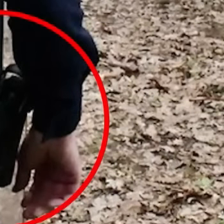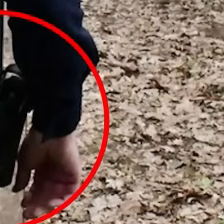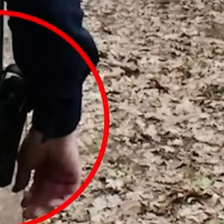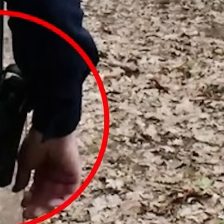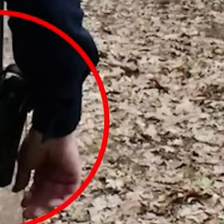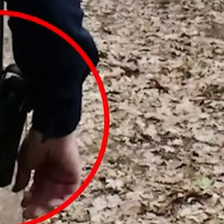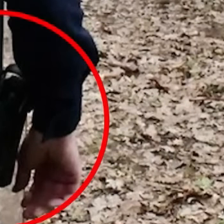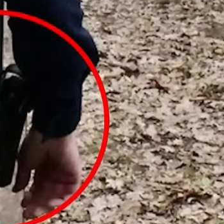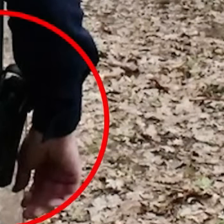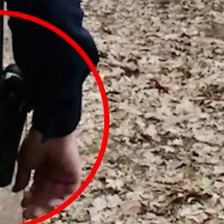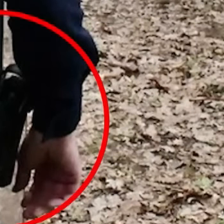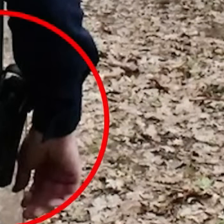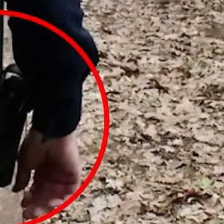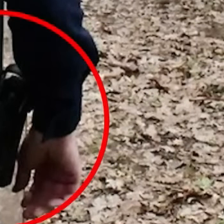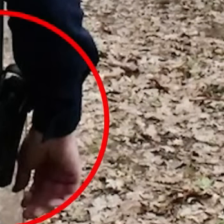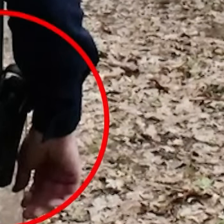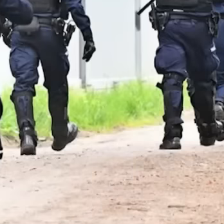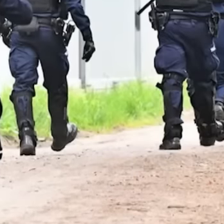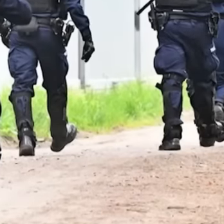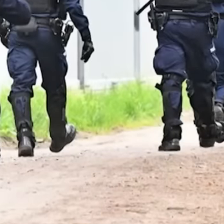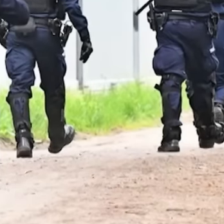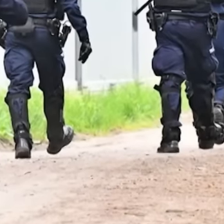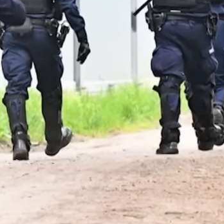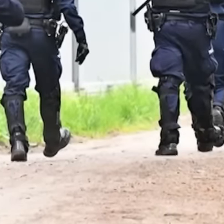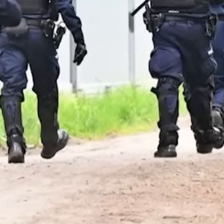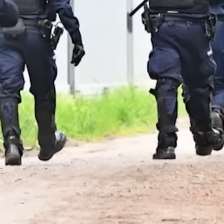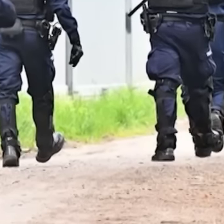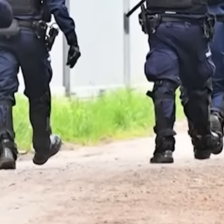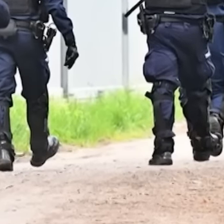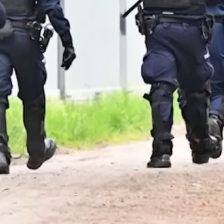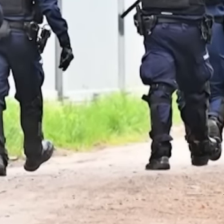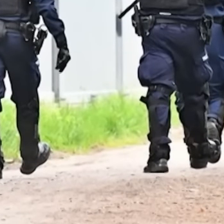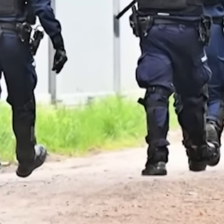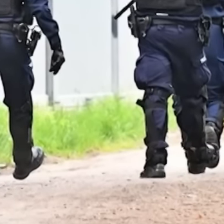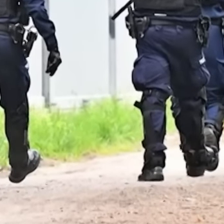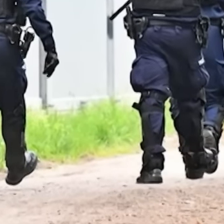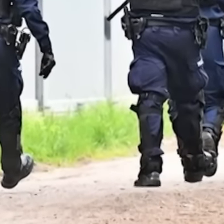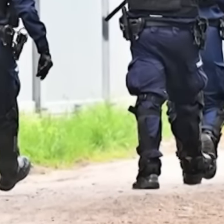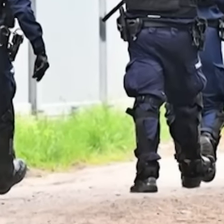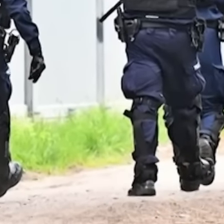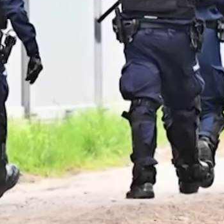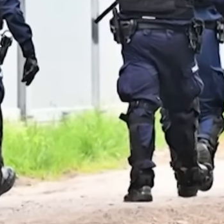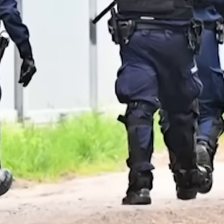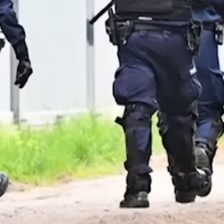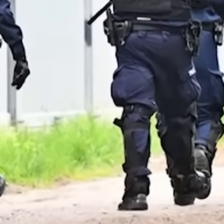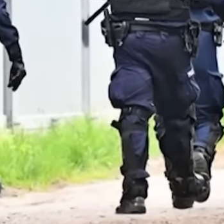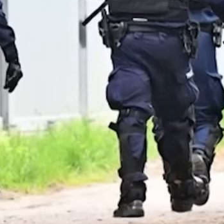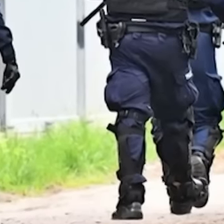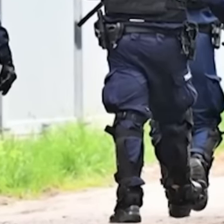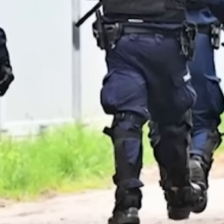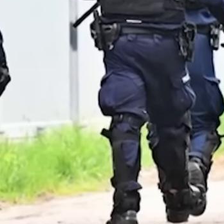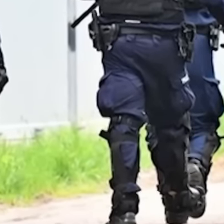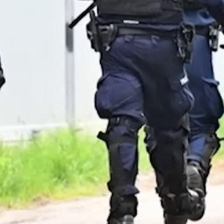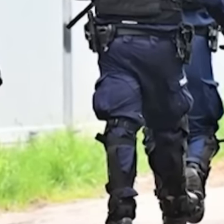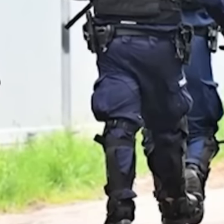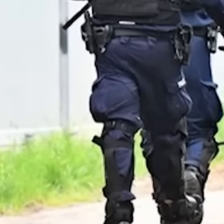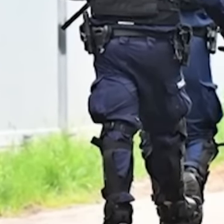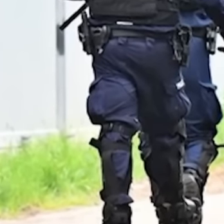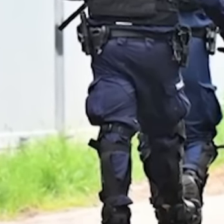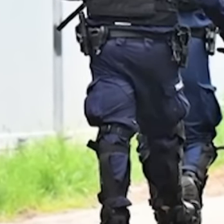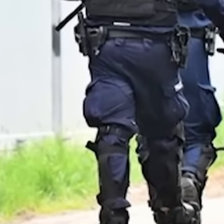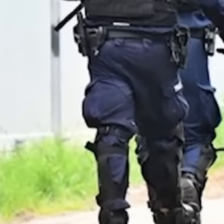że jakikolwiek poziom mobilizacji, prężenia muskułów jest źle widziany, no to już poszli po prostu tak jak